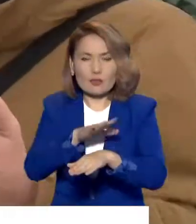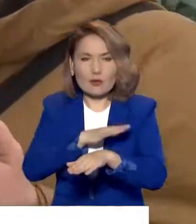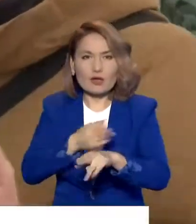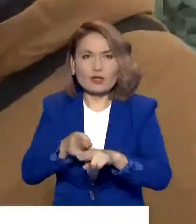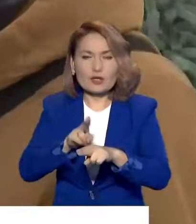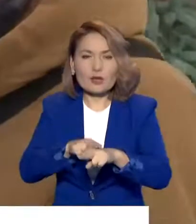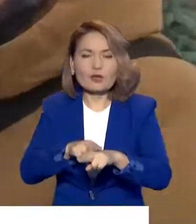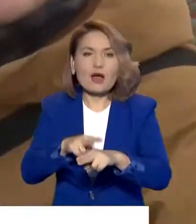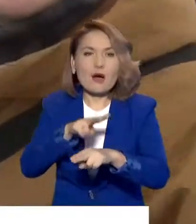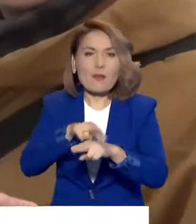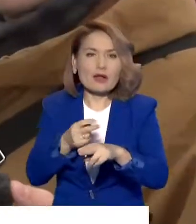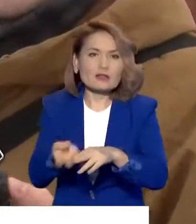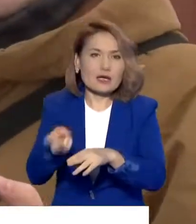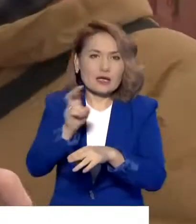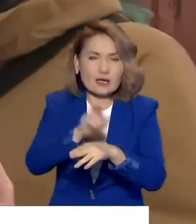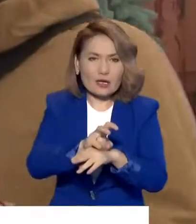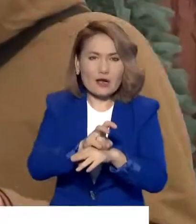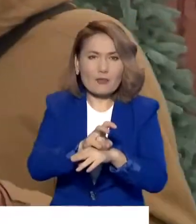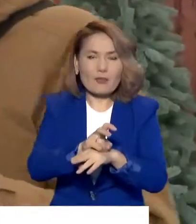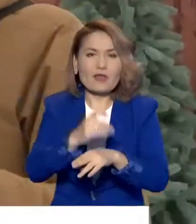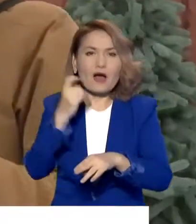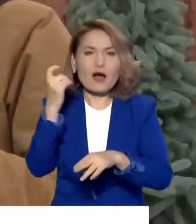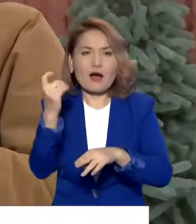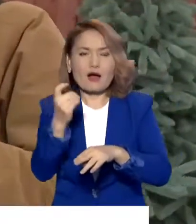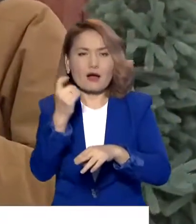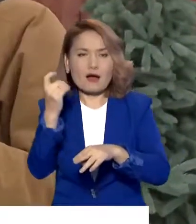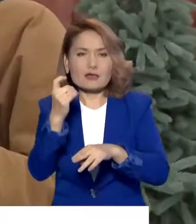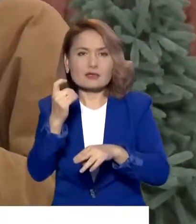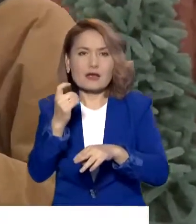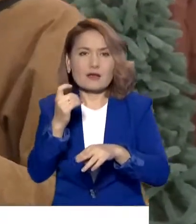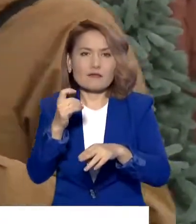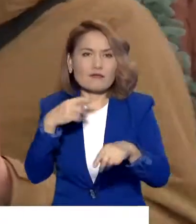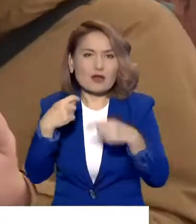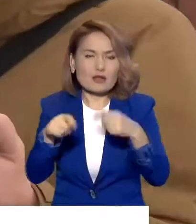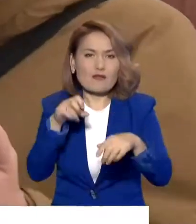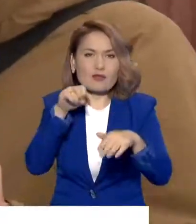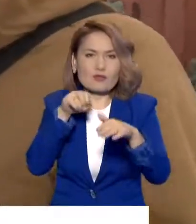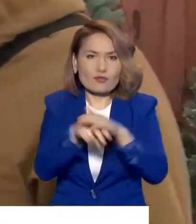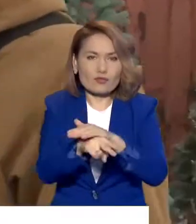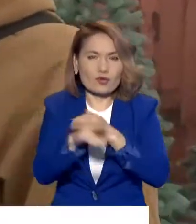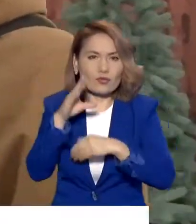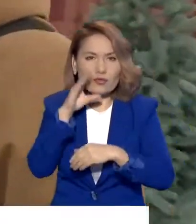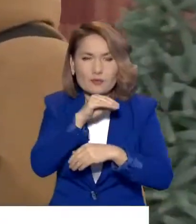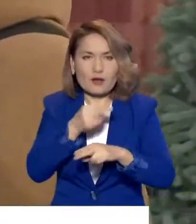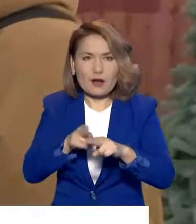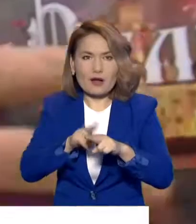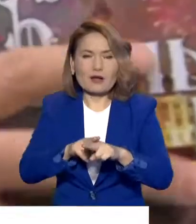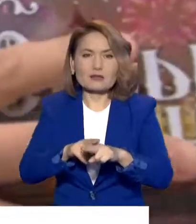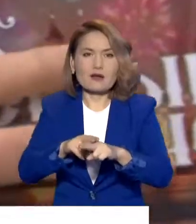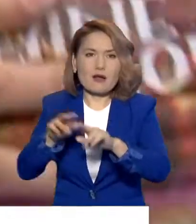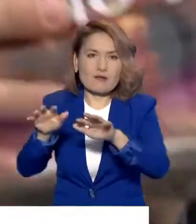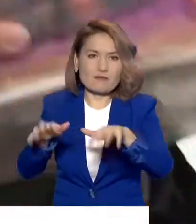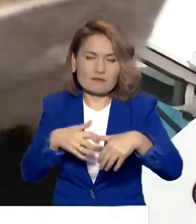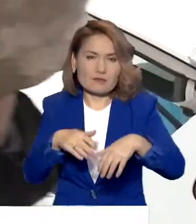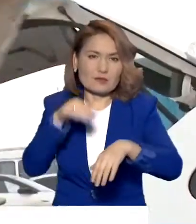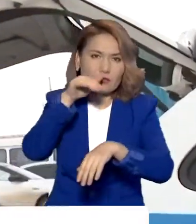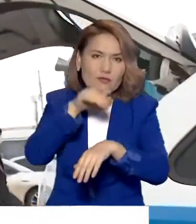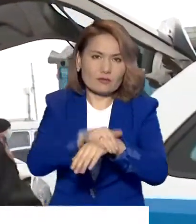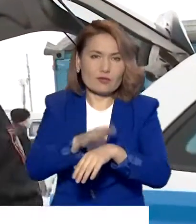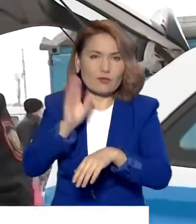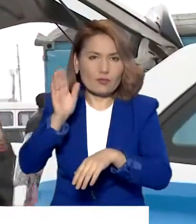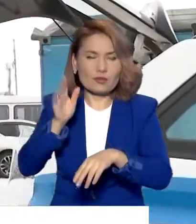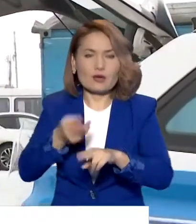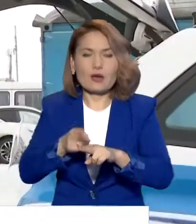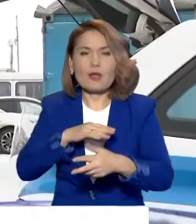жерге жақындаған кезде қожайын табылмады. Қазір құқық қорғау органдарының өкілдері бүкіл заттарды тәркілеп жатыр. Осылайша төтенше